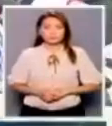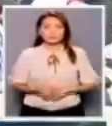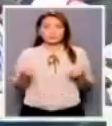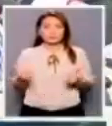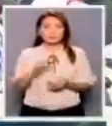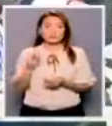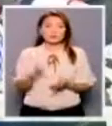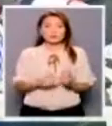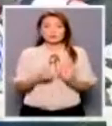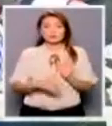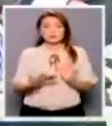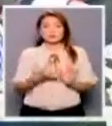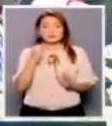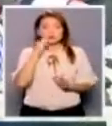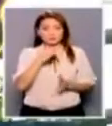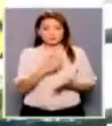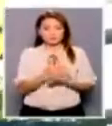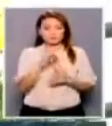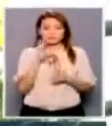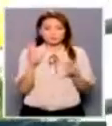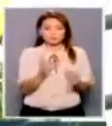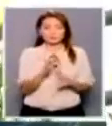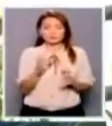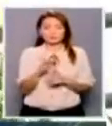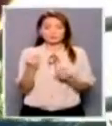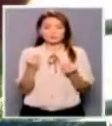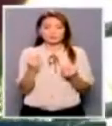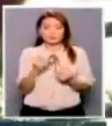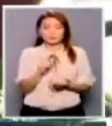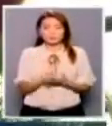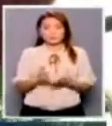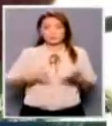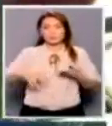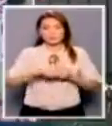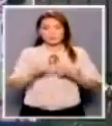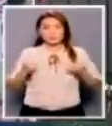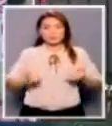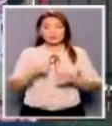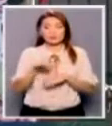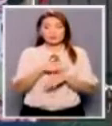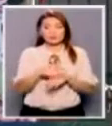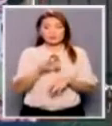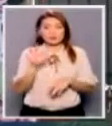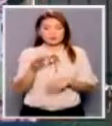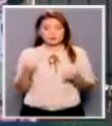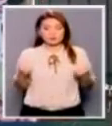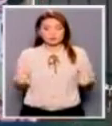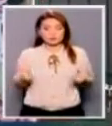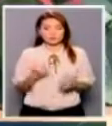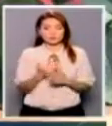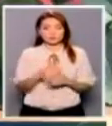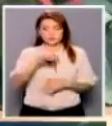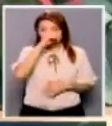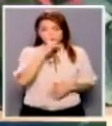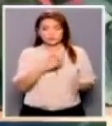Бүгінде орталықта 85 адам бар. Оларға қамқорлық жасау қоғамның ортақ міндеті. Әсіресе қайырымды қазан айында көмек қолын